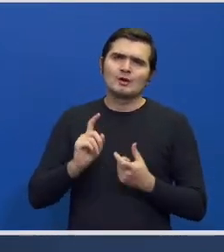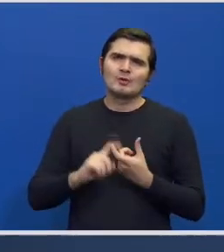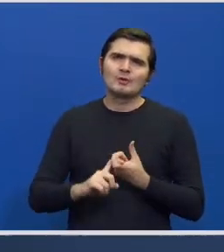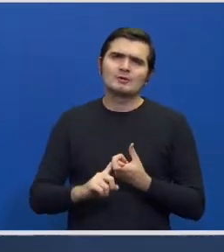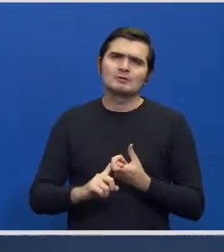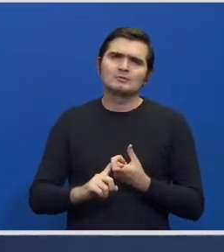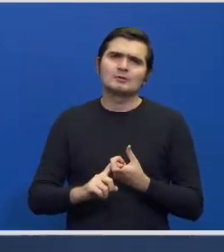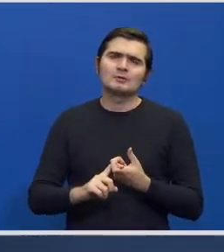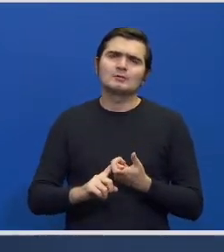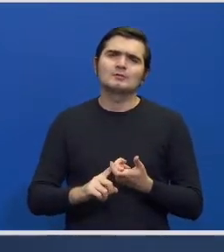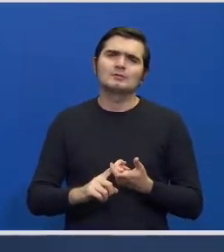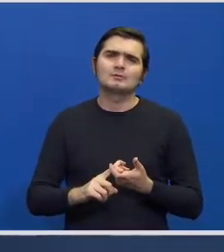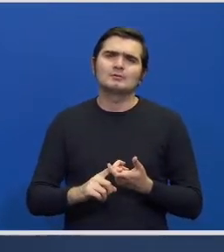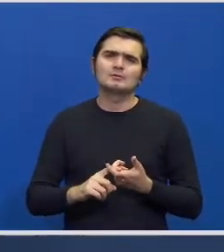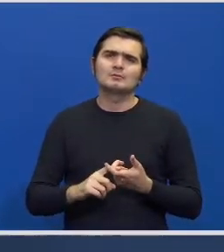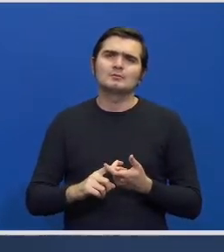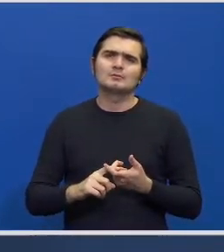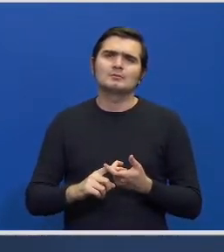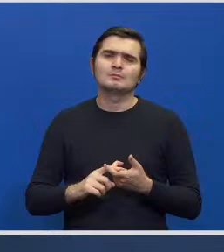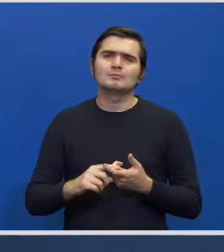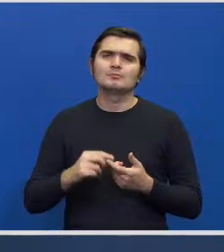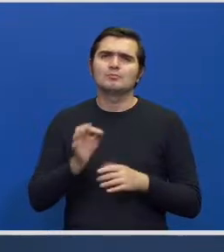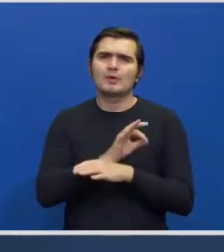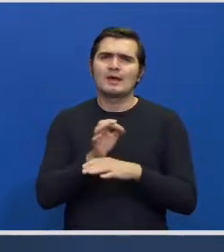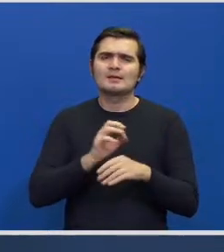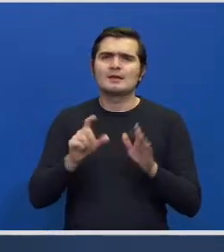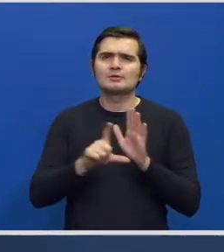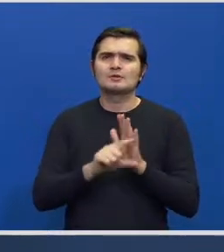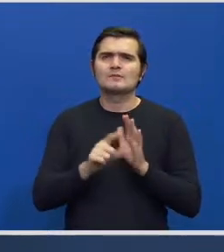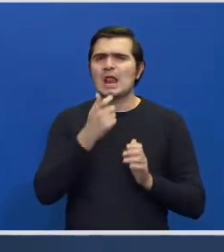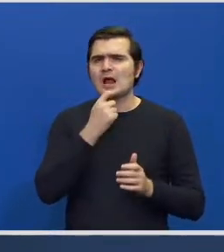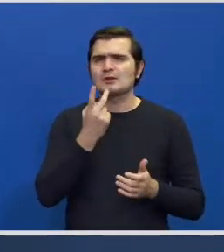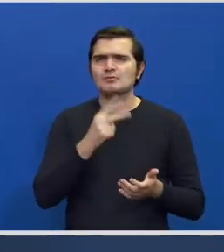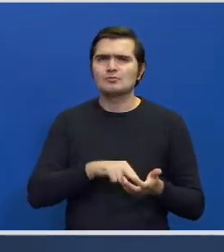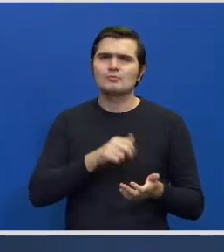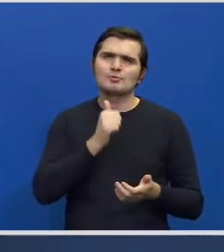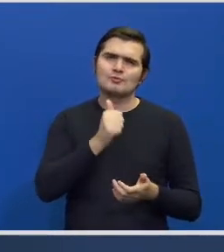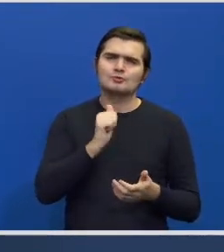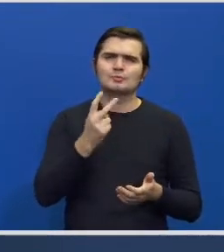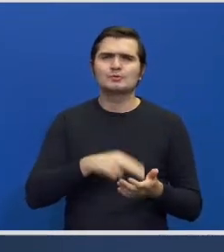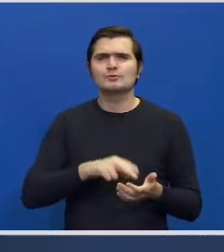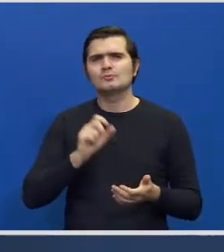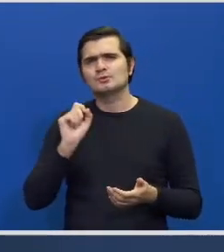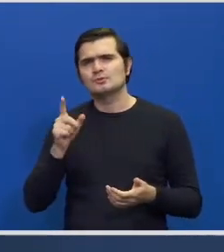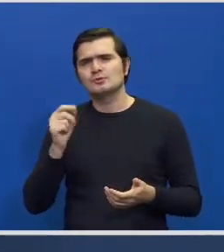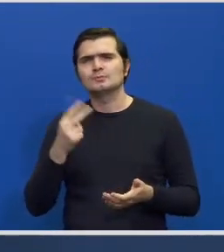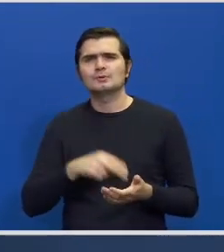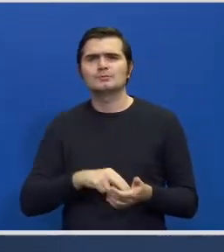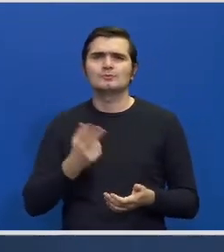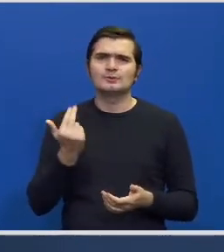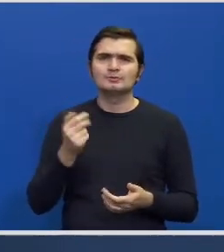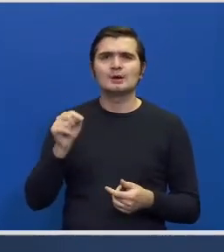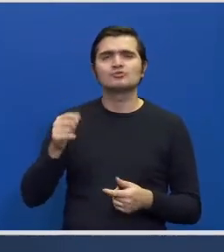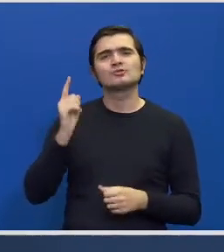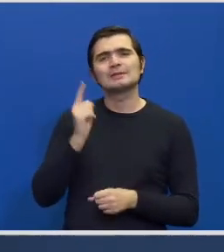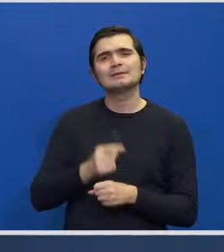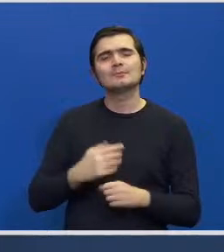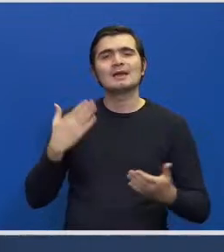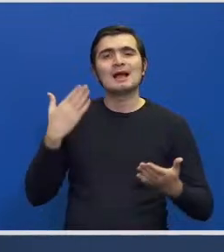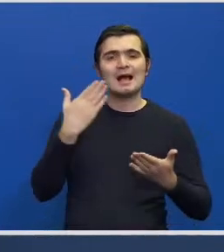chestiunile care țin de redundanțe venite din proiecte legislative din anii 2011,